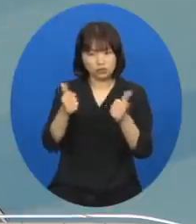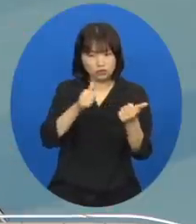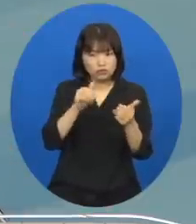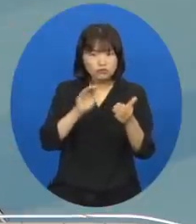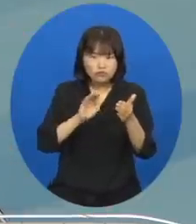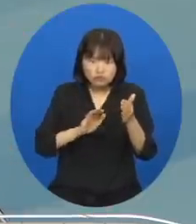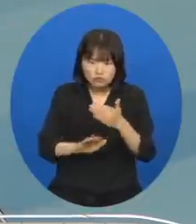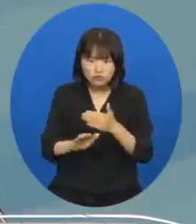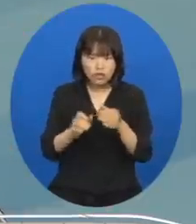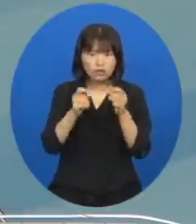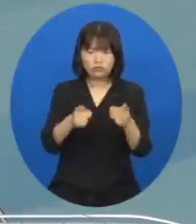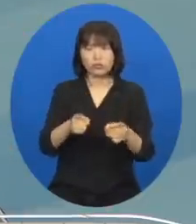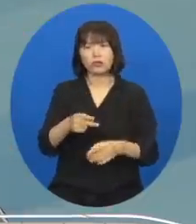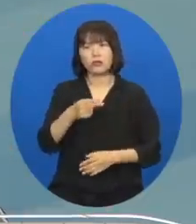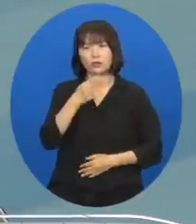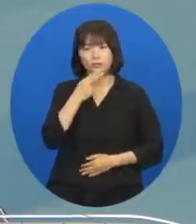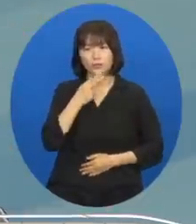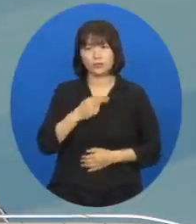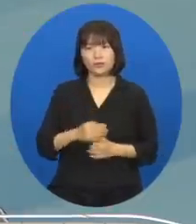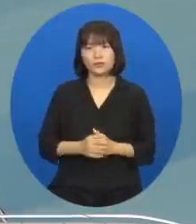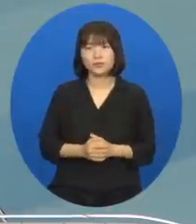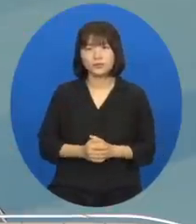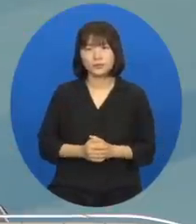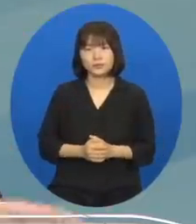그런 기회도 없어요.